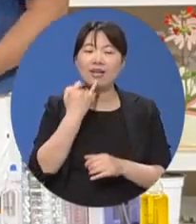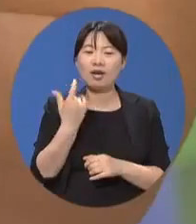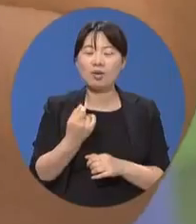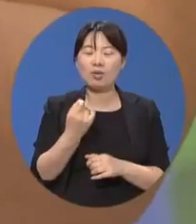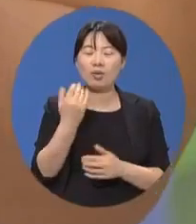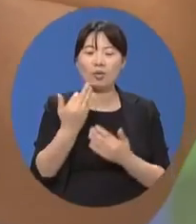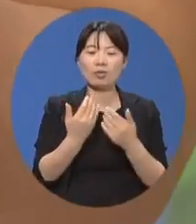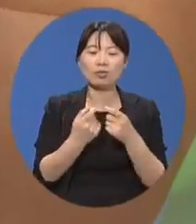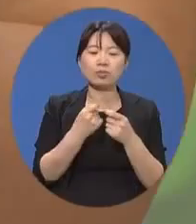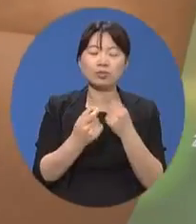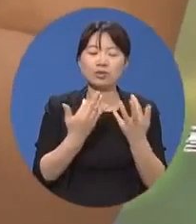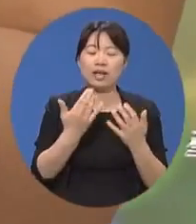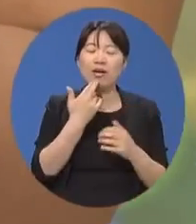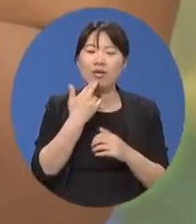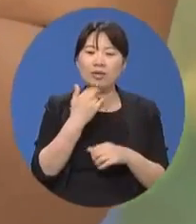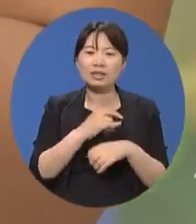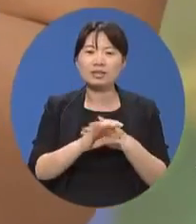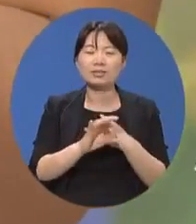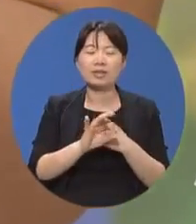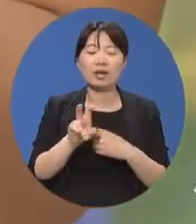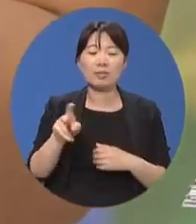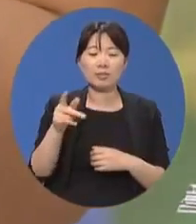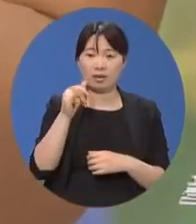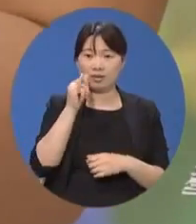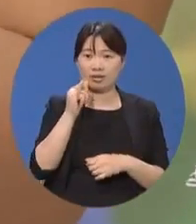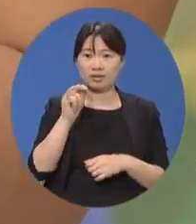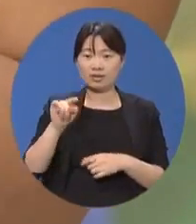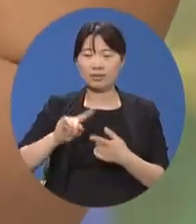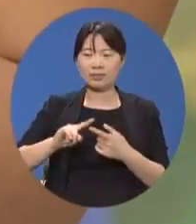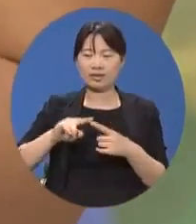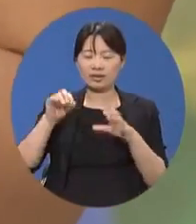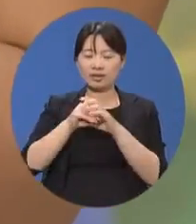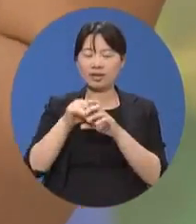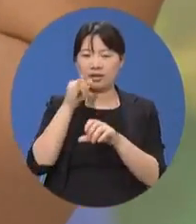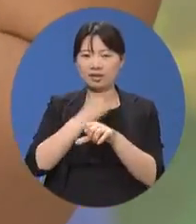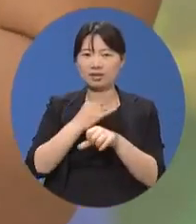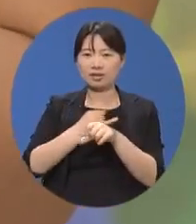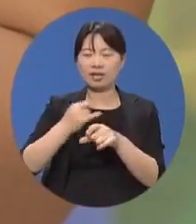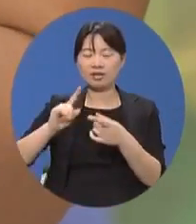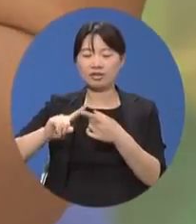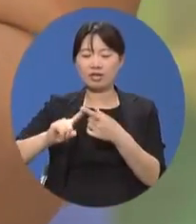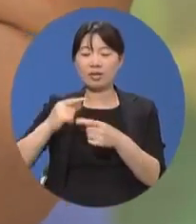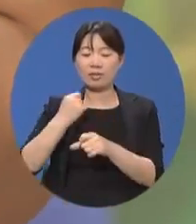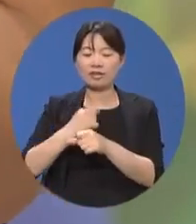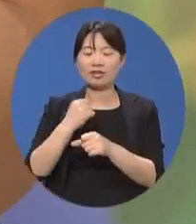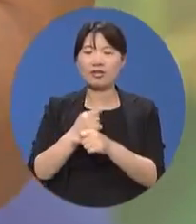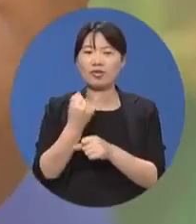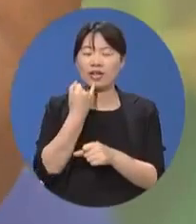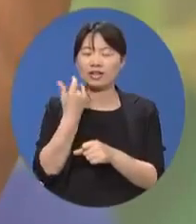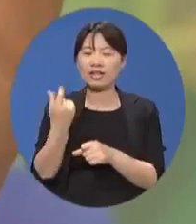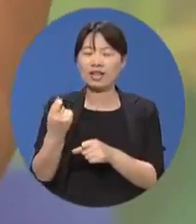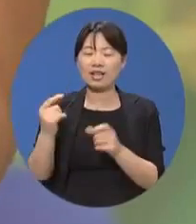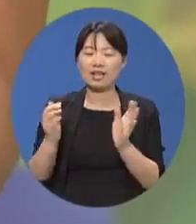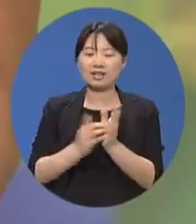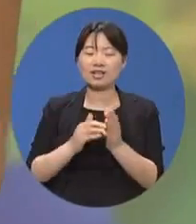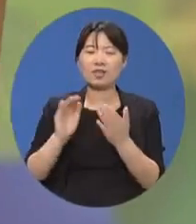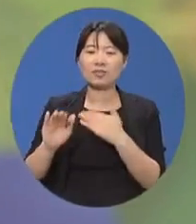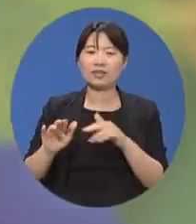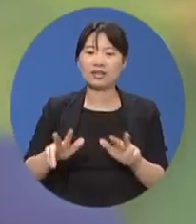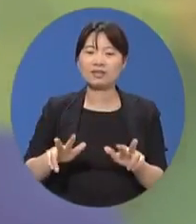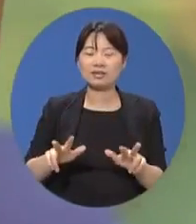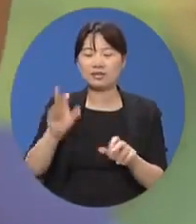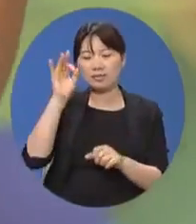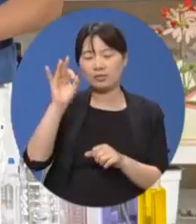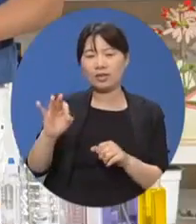면면 심지 라고 해서 변 있잖아요 면을 넣어 가지고 심씨 형태로만 드셔주세요 4 그런 다음에 여기